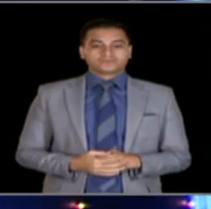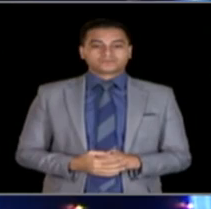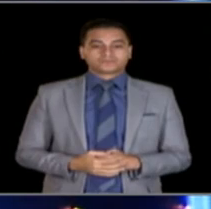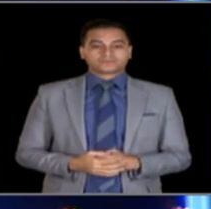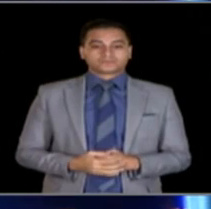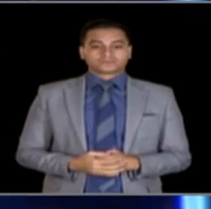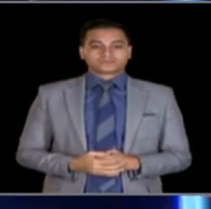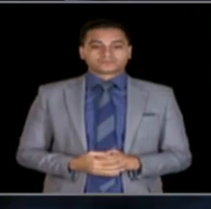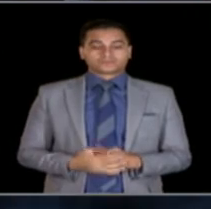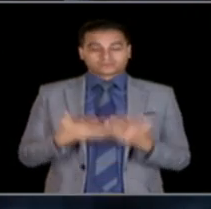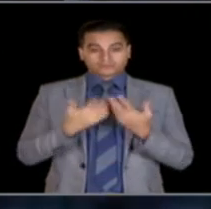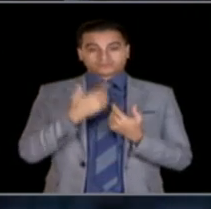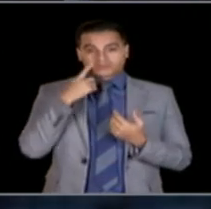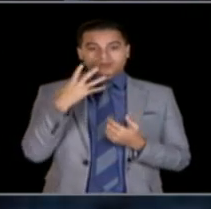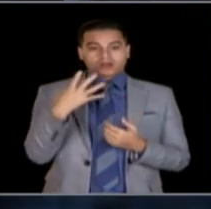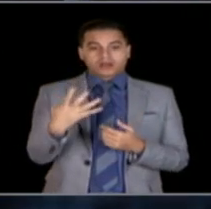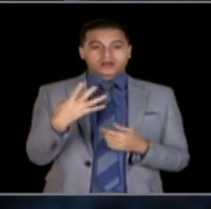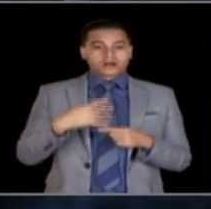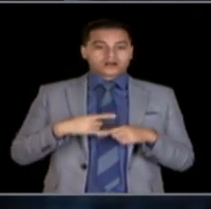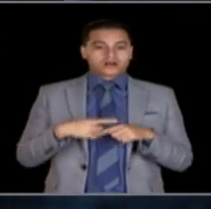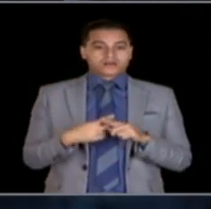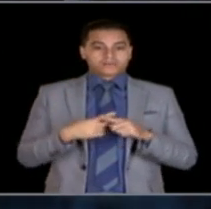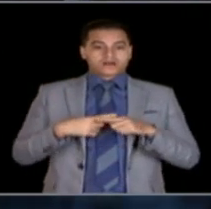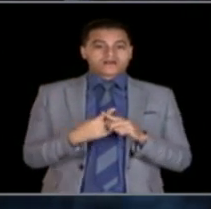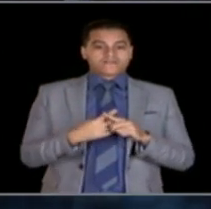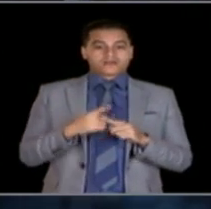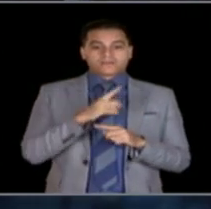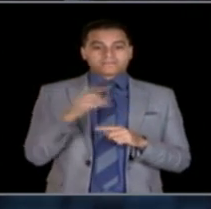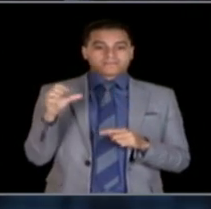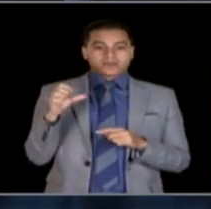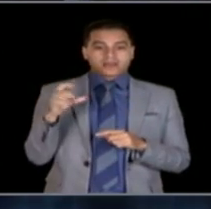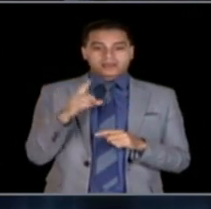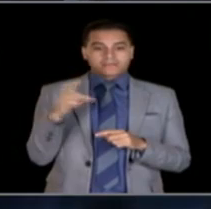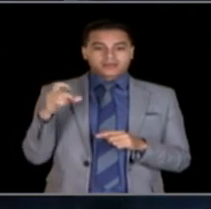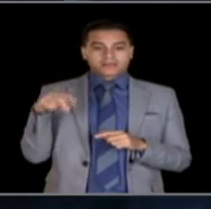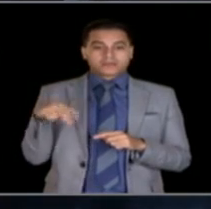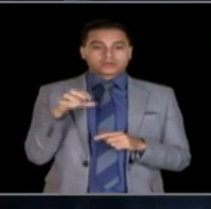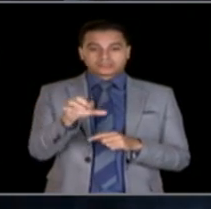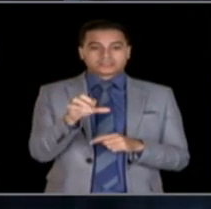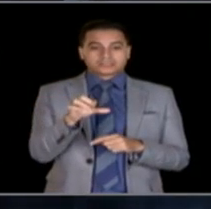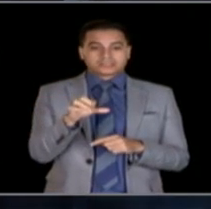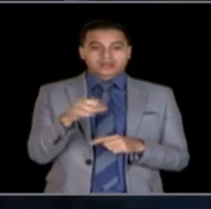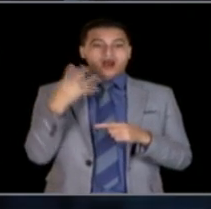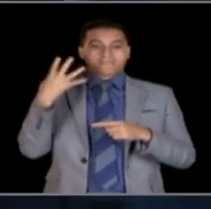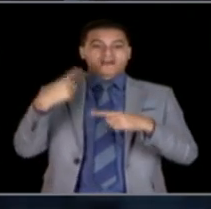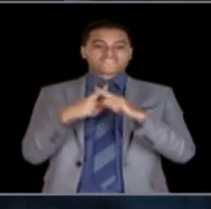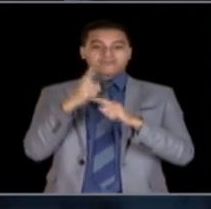حل المسألة الآتية: 4 في